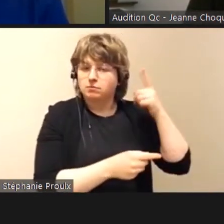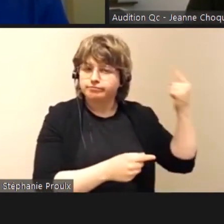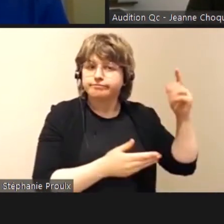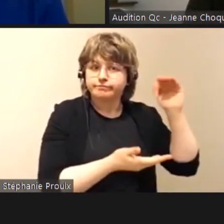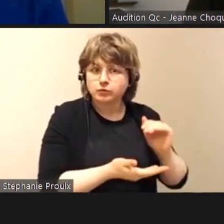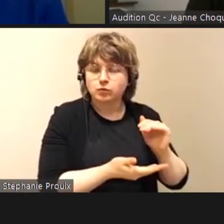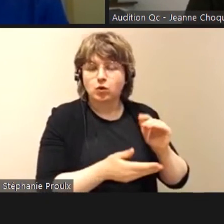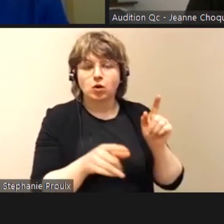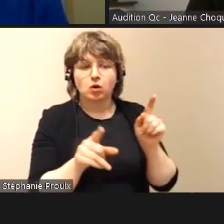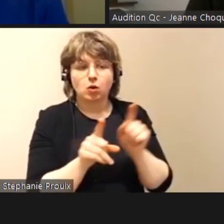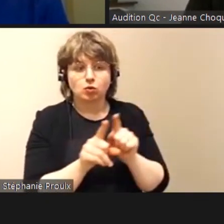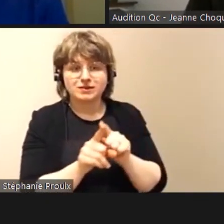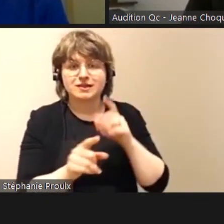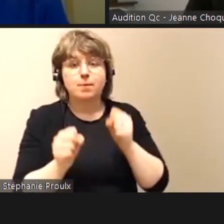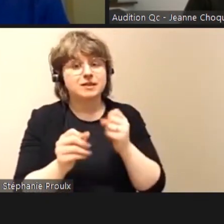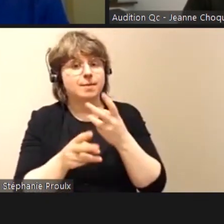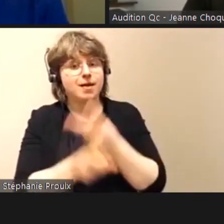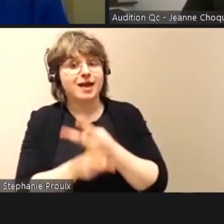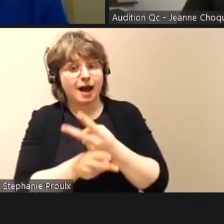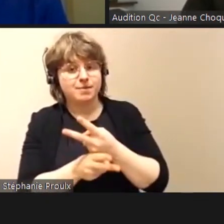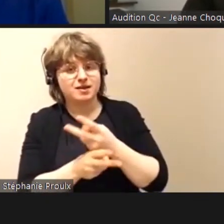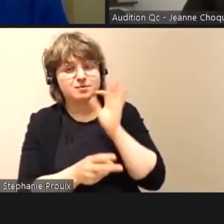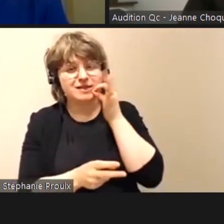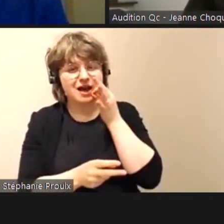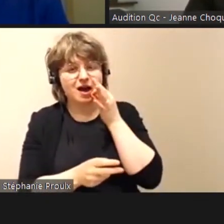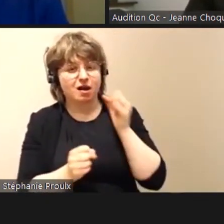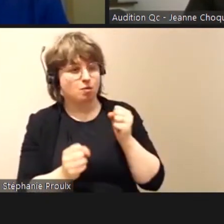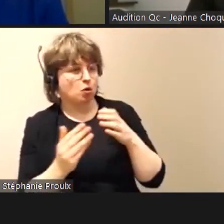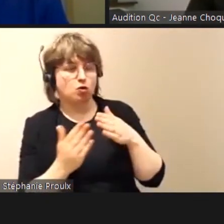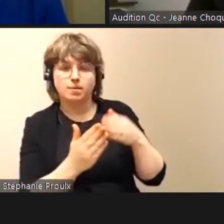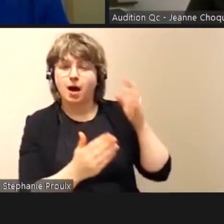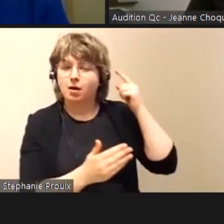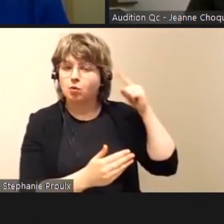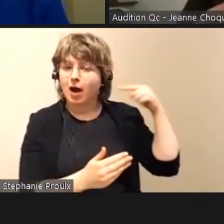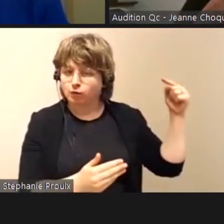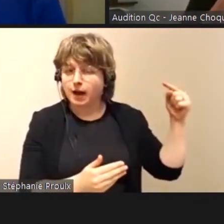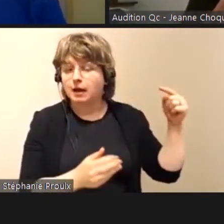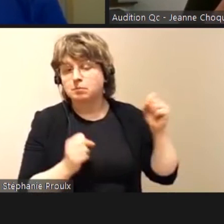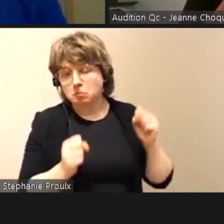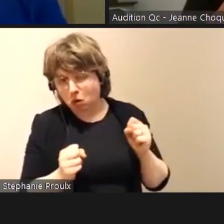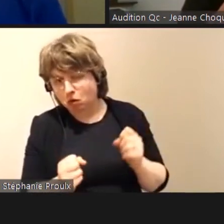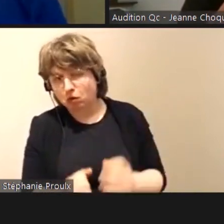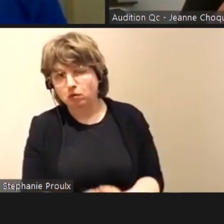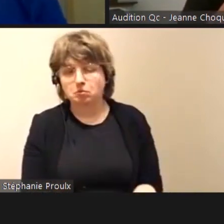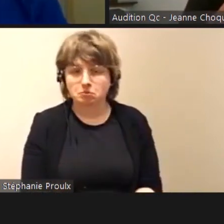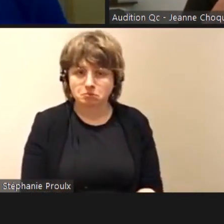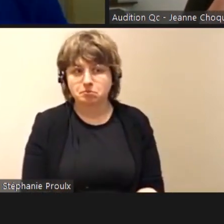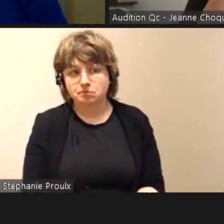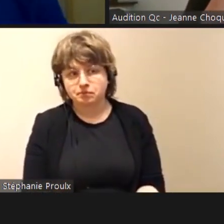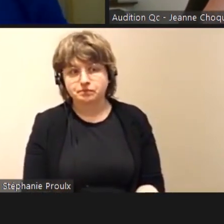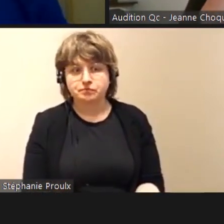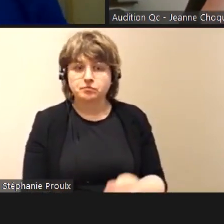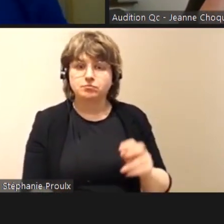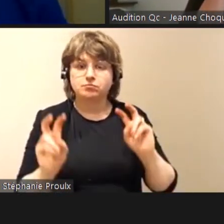c'est sûr qu'il y a toujours des thérapies en acouphènes qui peuvent être faites et pour aider la personne.